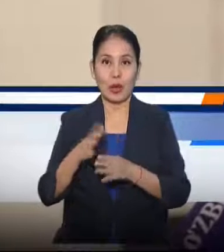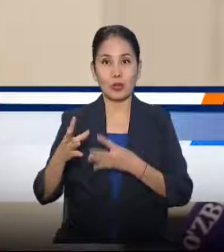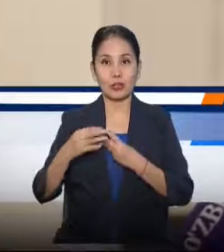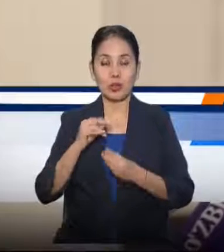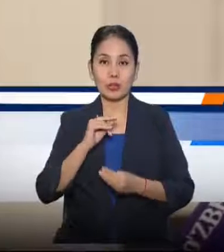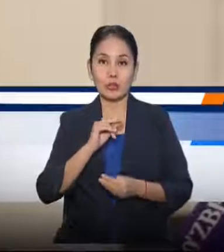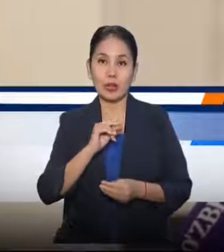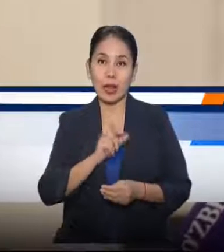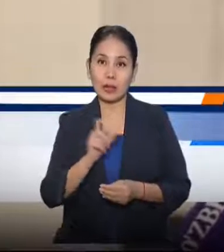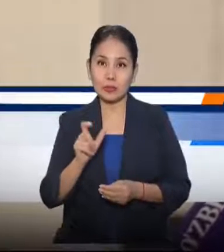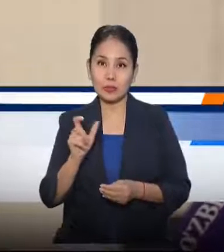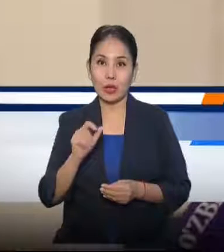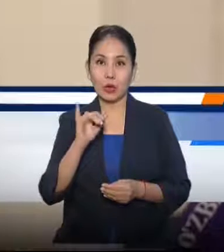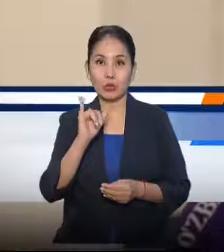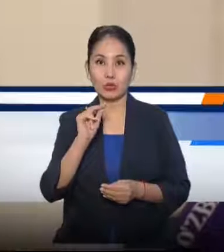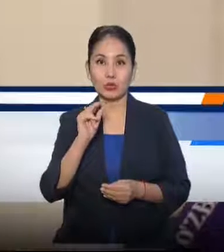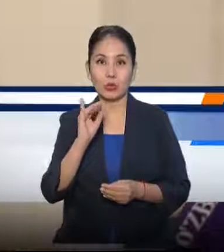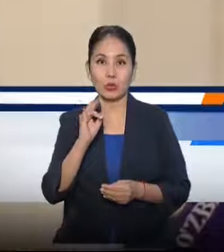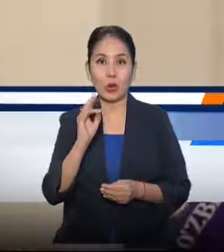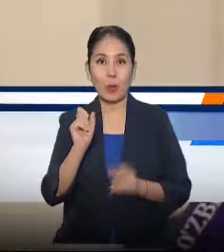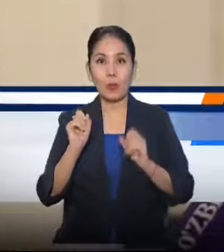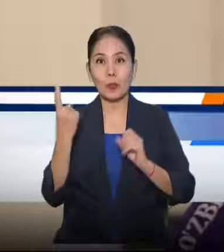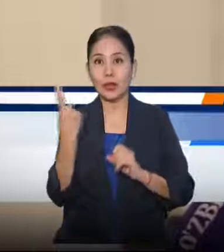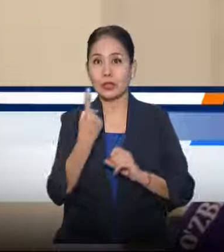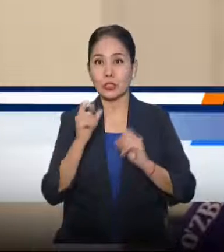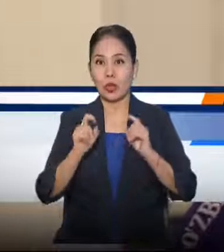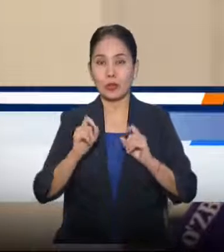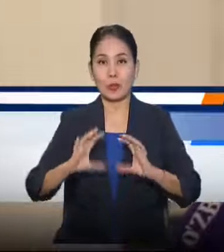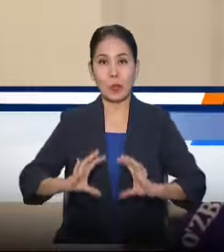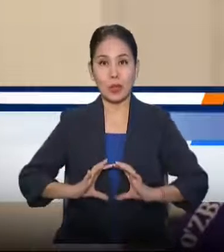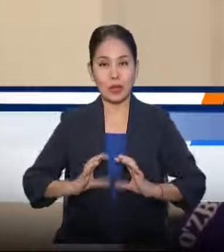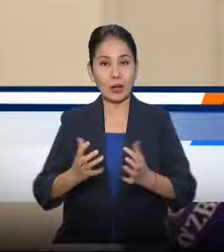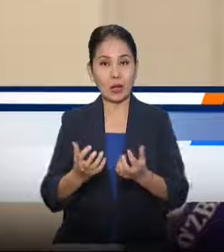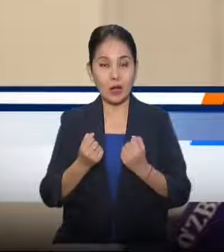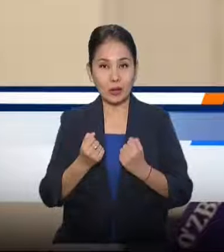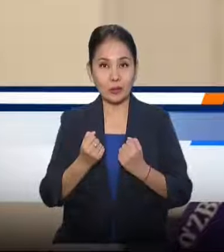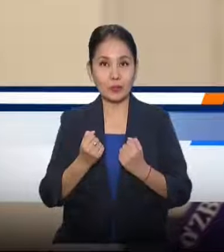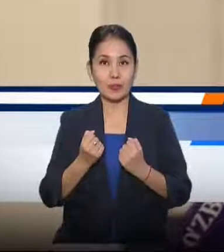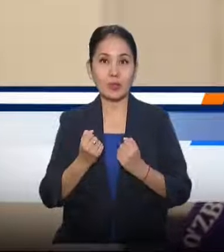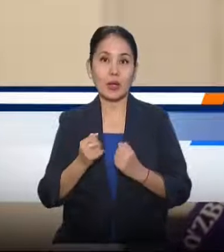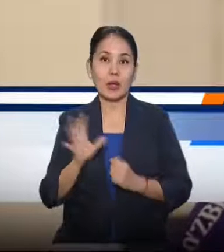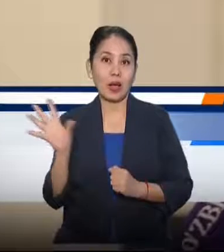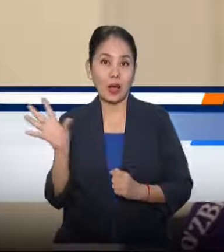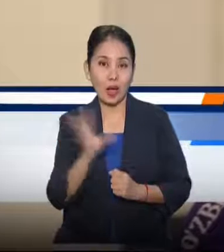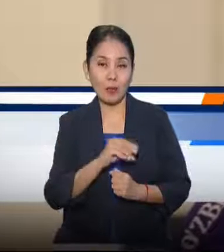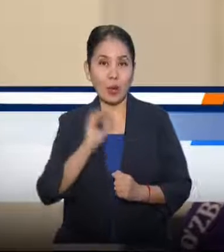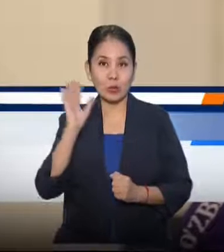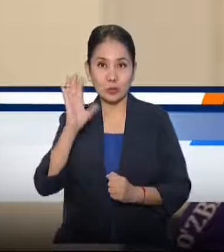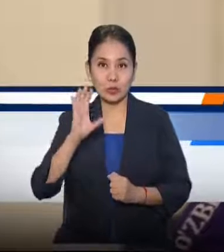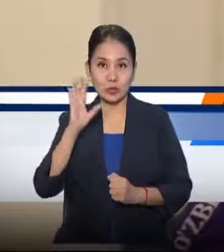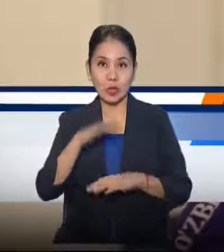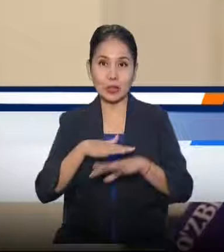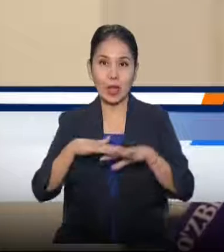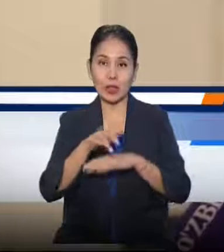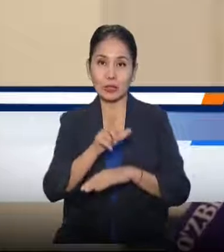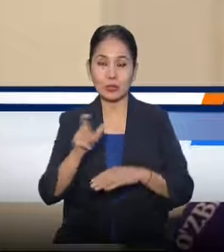shu Uchkun Kuramboyev birinchi oltin medalni olib kelib, shu hamma O'zbekiston xalqi uchun